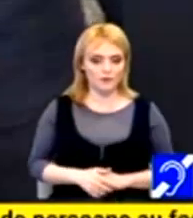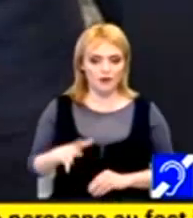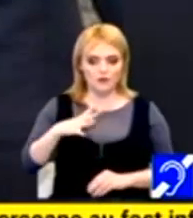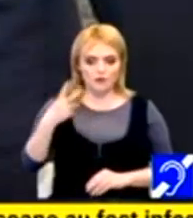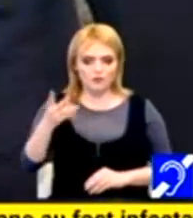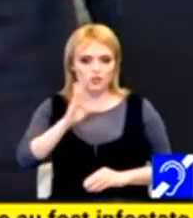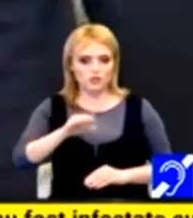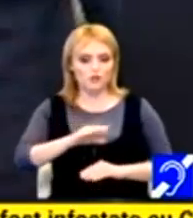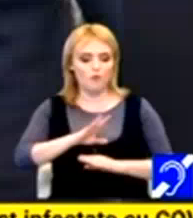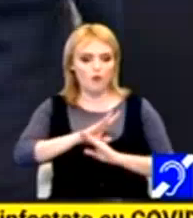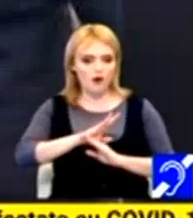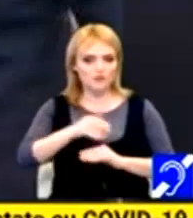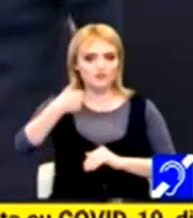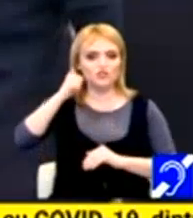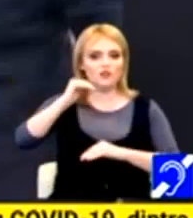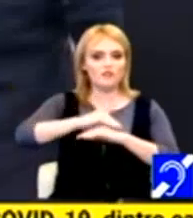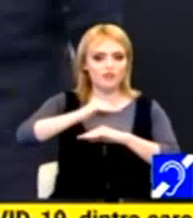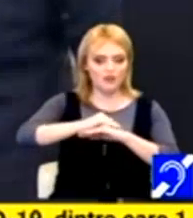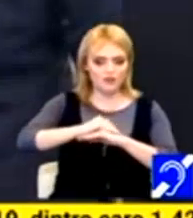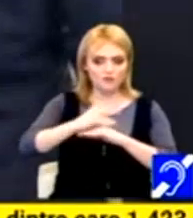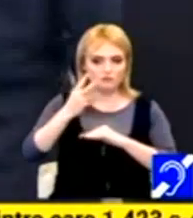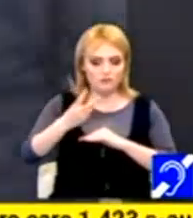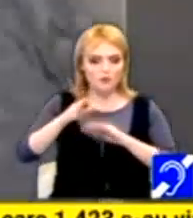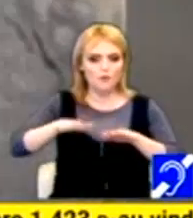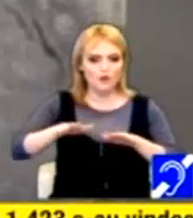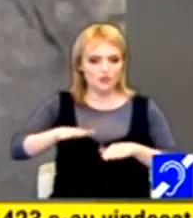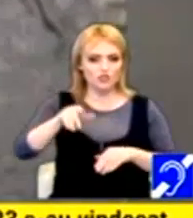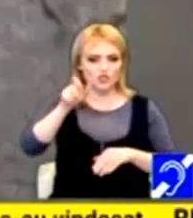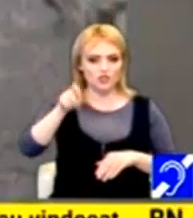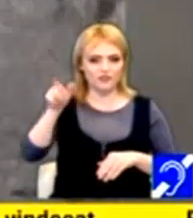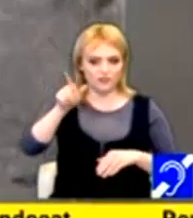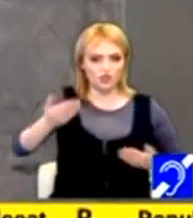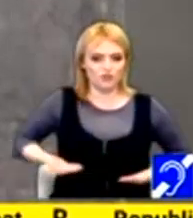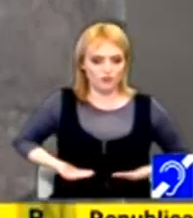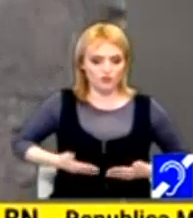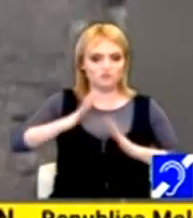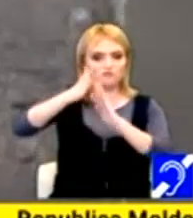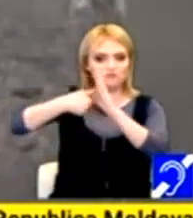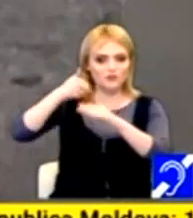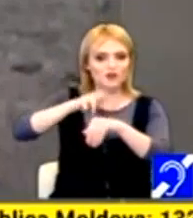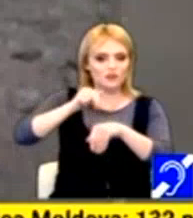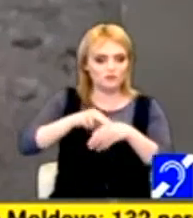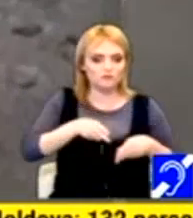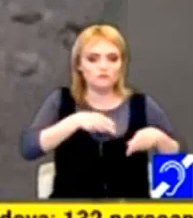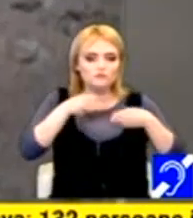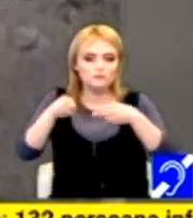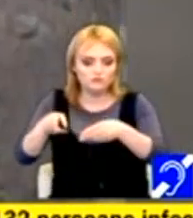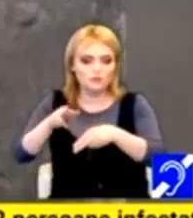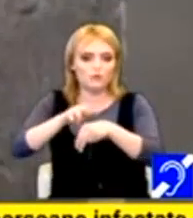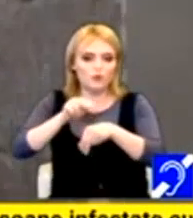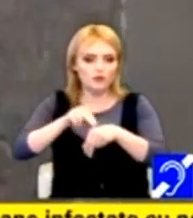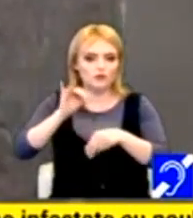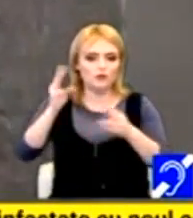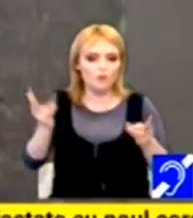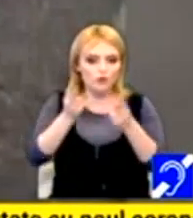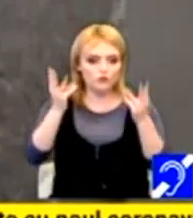Descoperirea macabră a fost făcută aseară de un locuitor al comunei care a alertat poliția. La fața locului au ajuns grupa operativă, pompierii